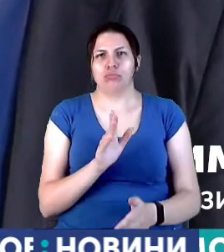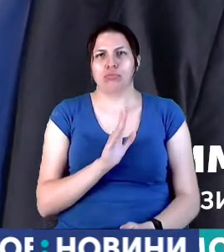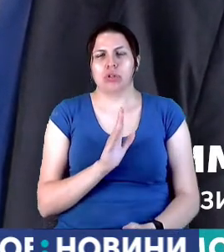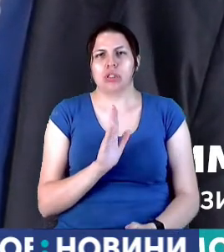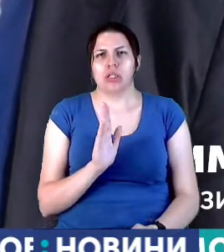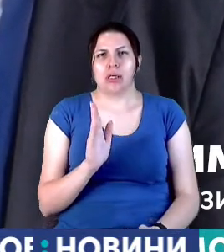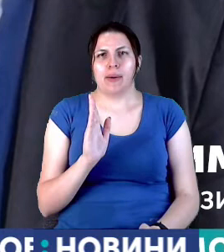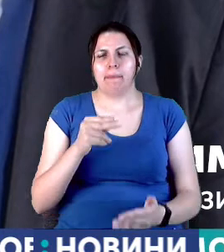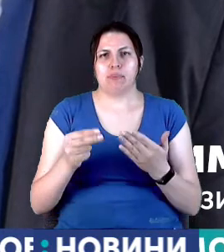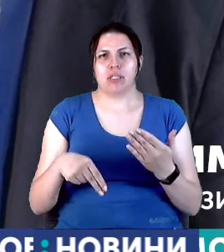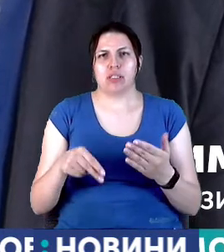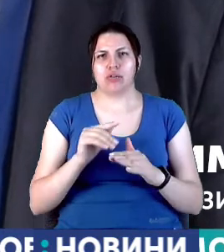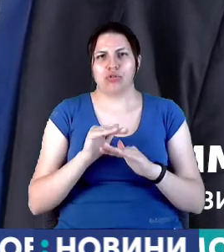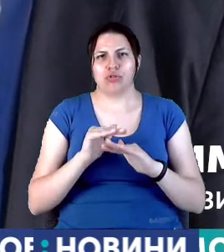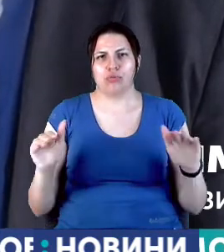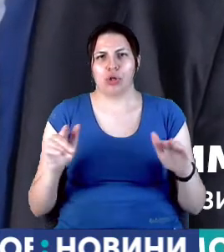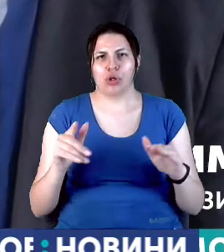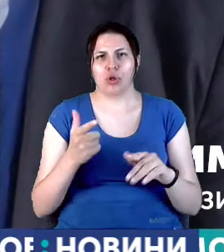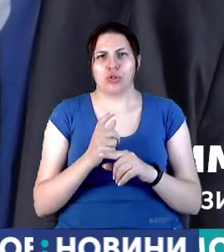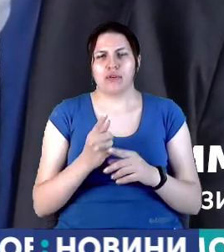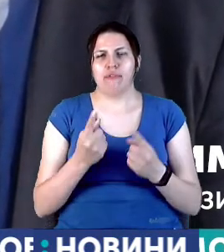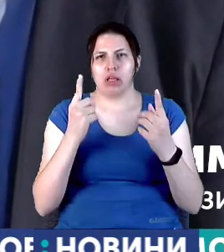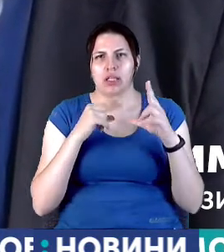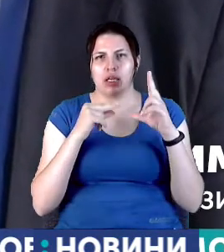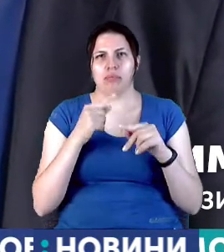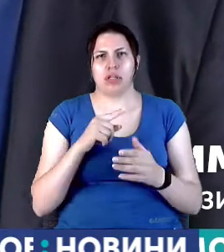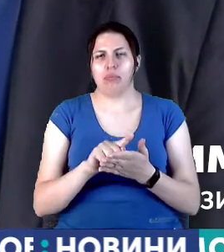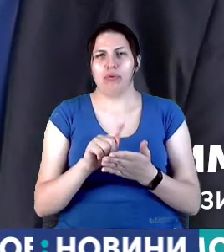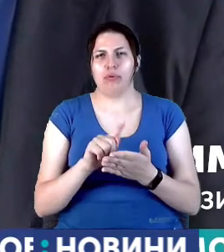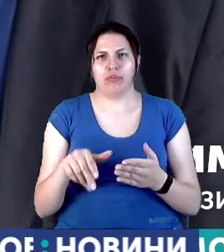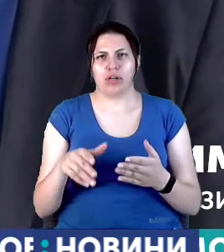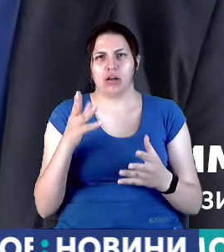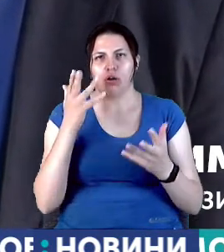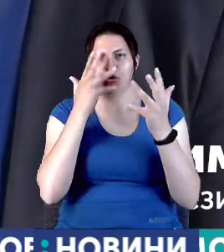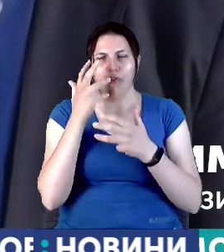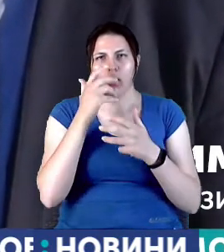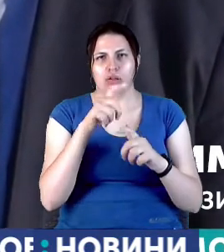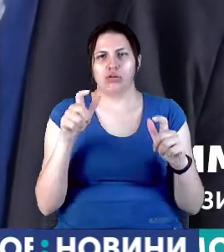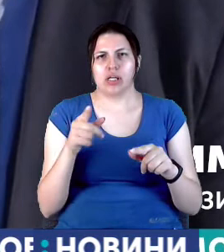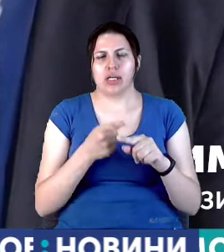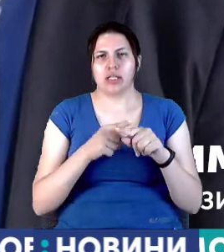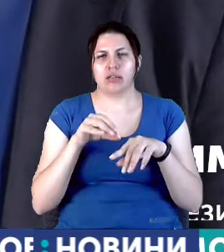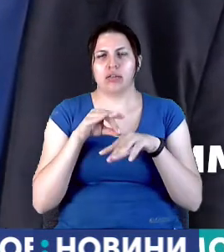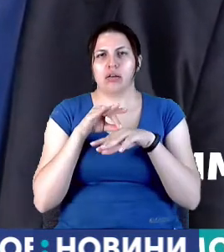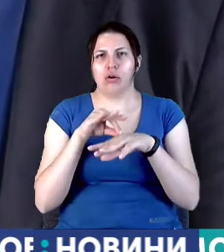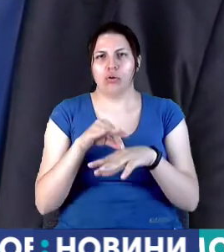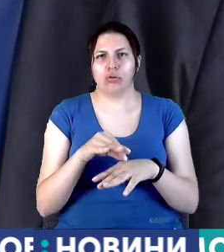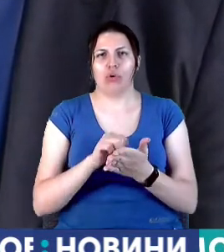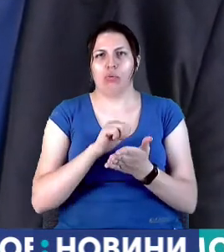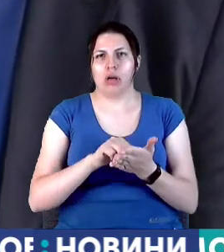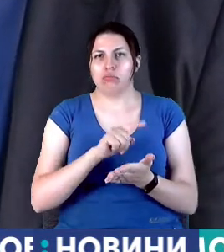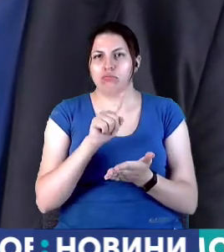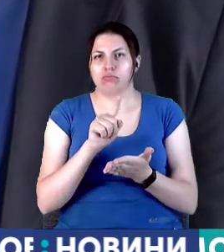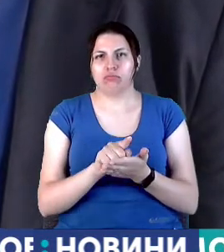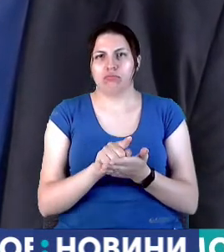людей, і ми не повинні розчарувати цих людей. І ці заходи, про які йдуться в цьому документі, мають бути неодмінно